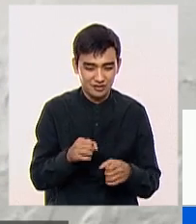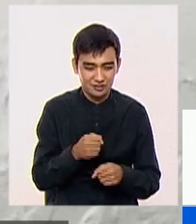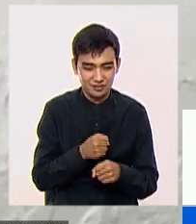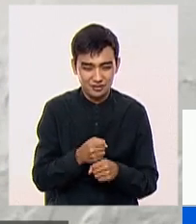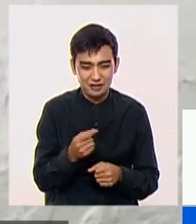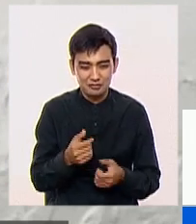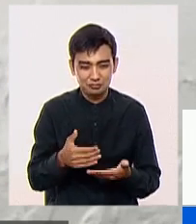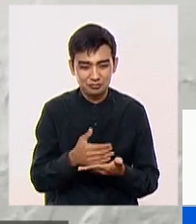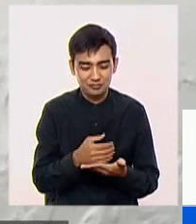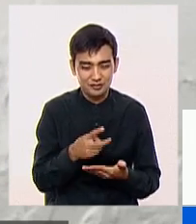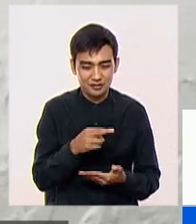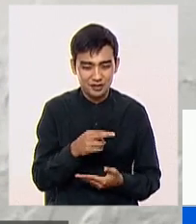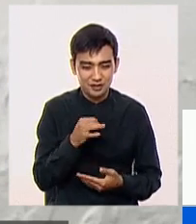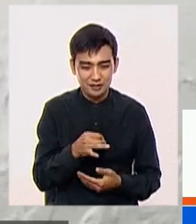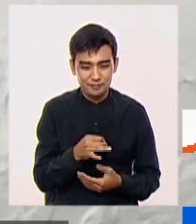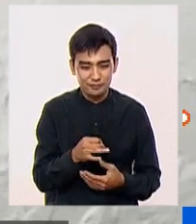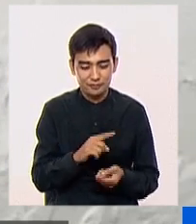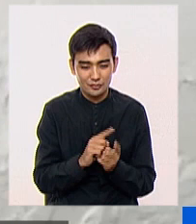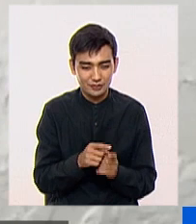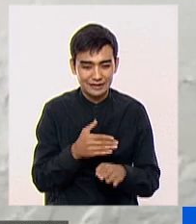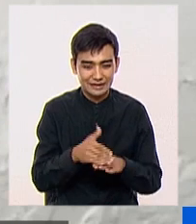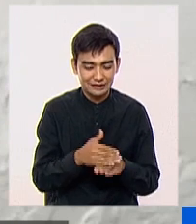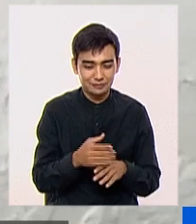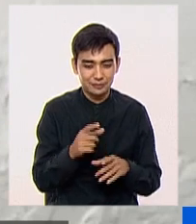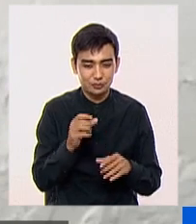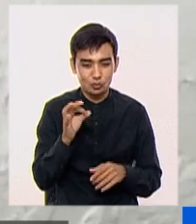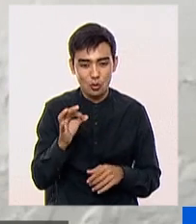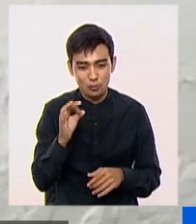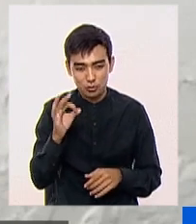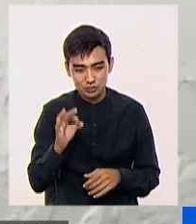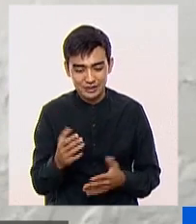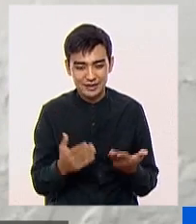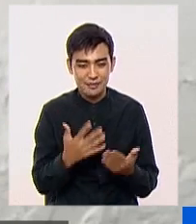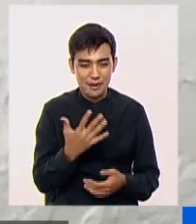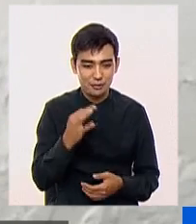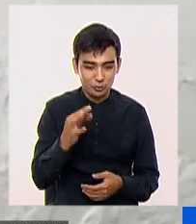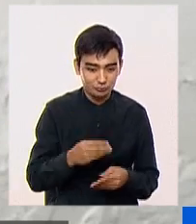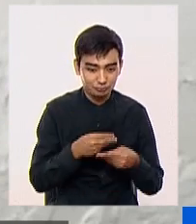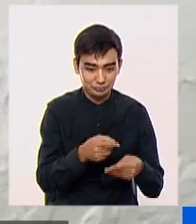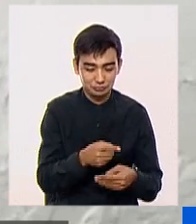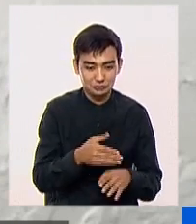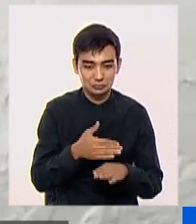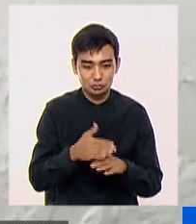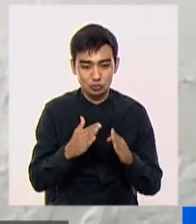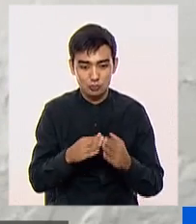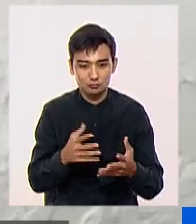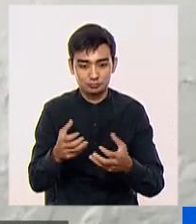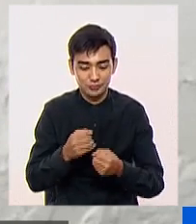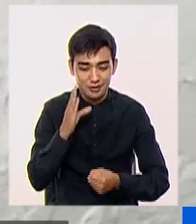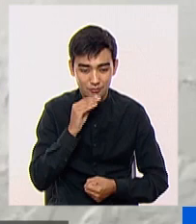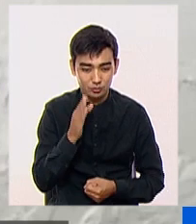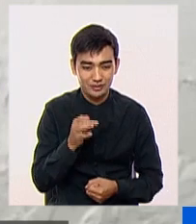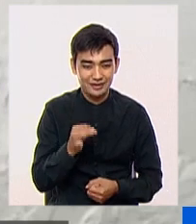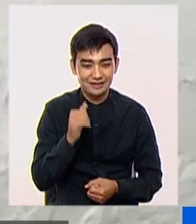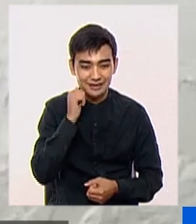ақшаны жинауына. Оларға көмек несие берсе арзан 0%, 5%ға дейін. Онда олар пәтерді ала алады да, олар ертең